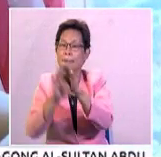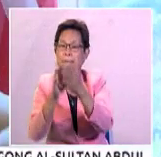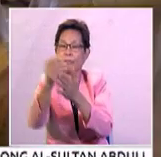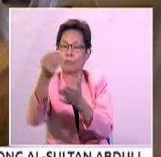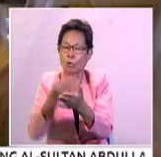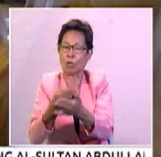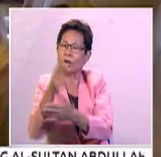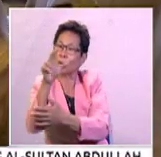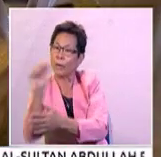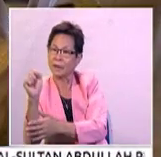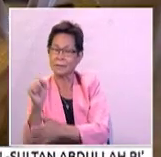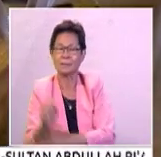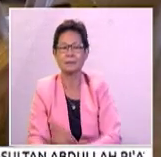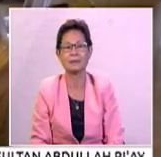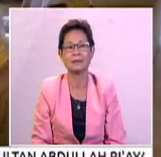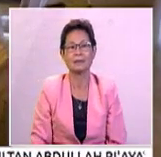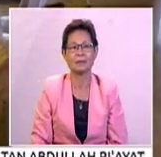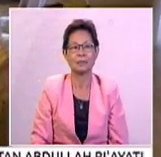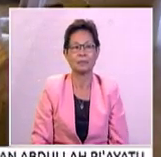$5.5 bilion.